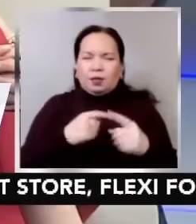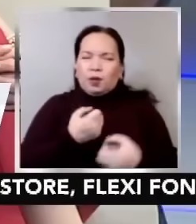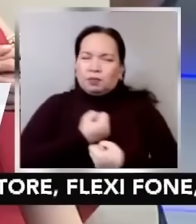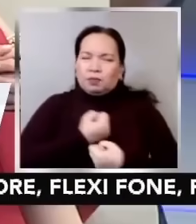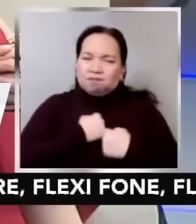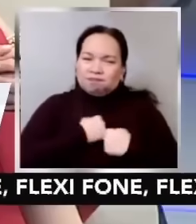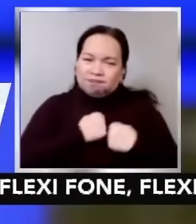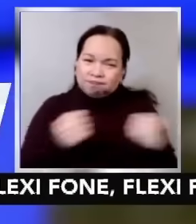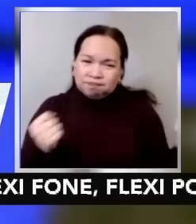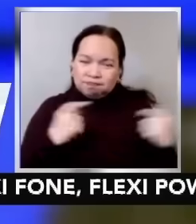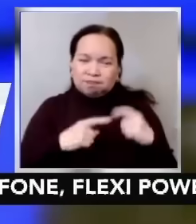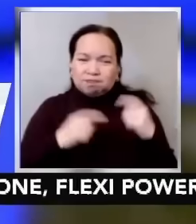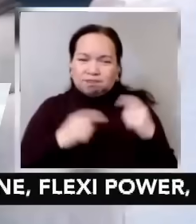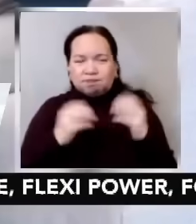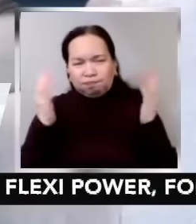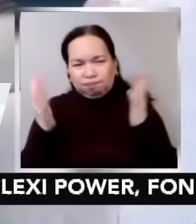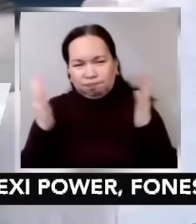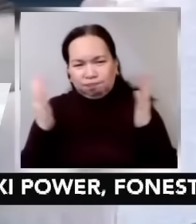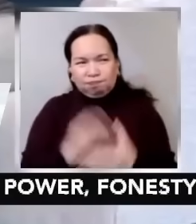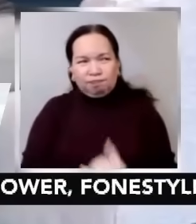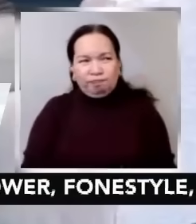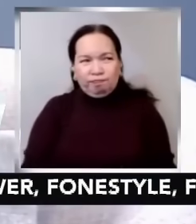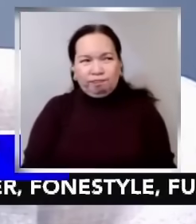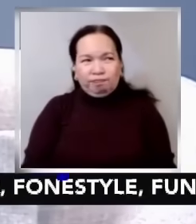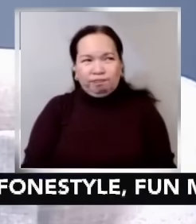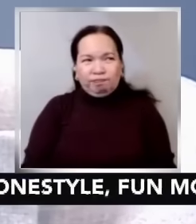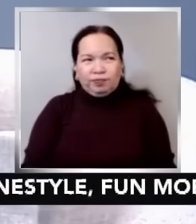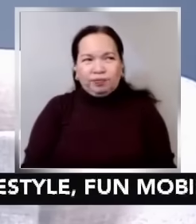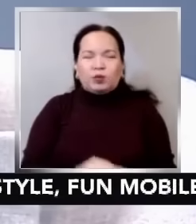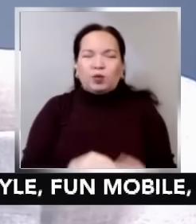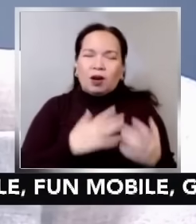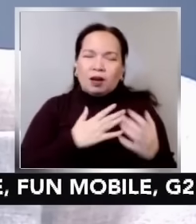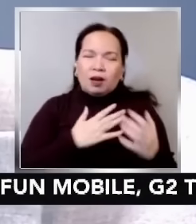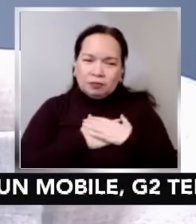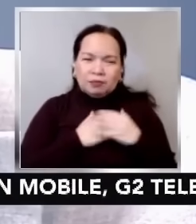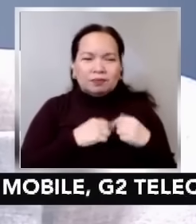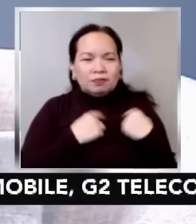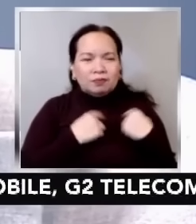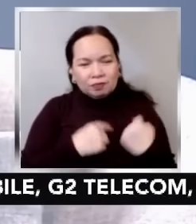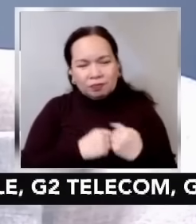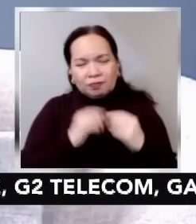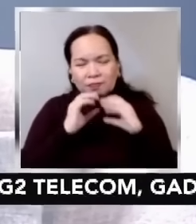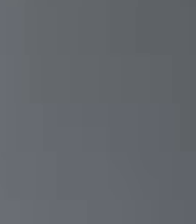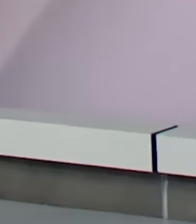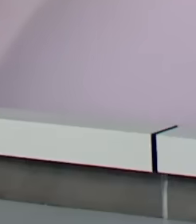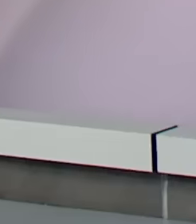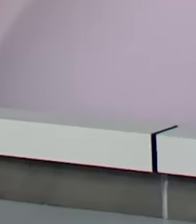talk. Nakakalungkot. Nelson Canlas updated sa Showbiz Happenings.